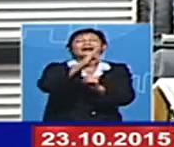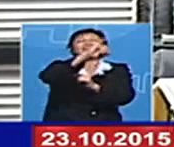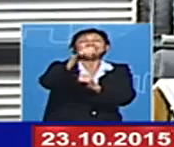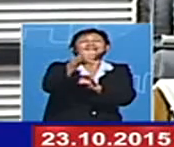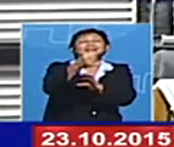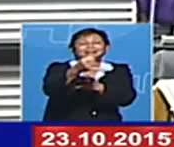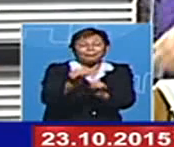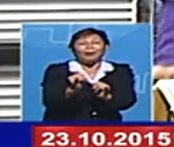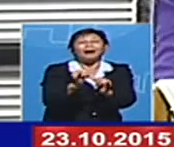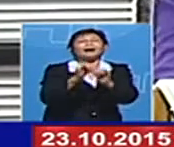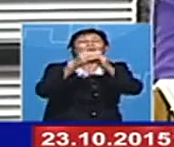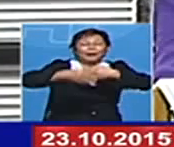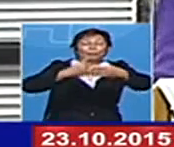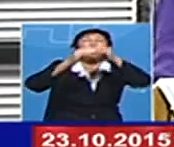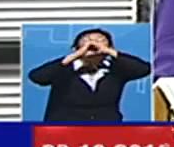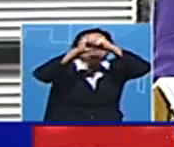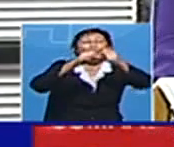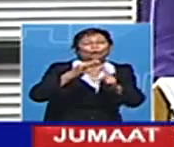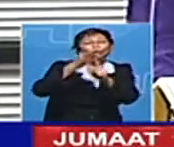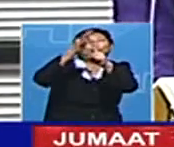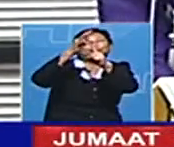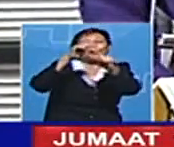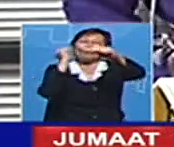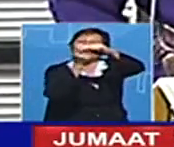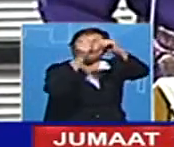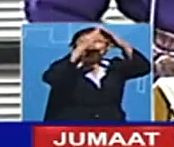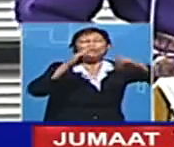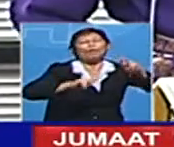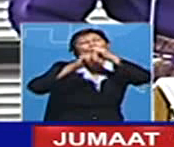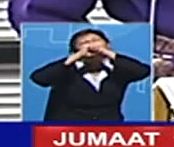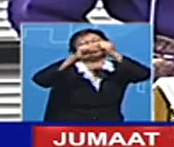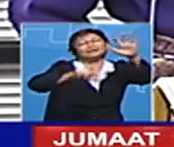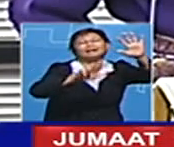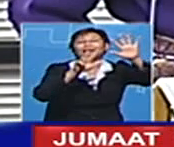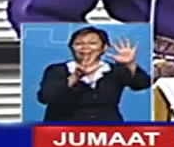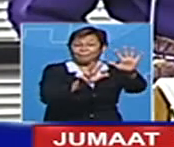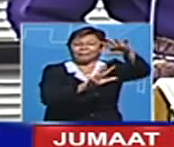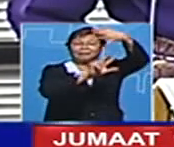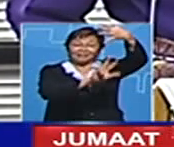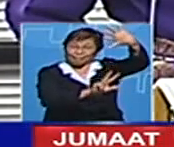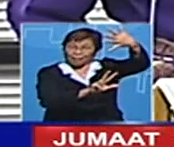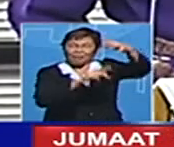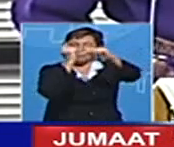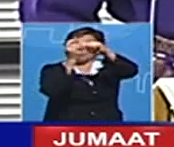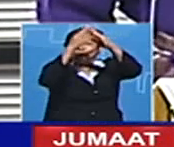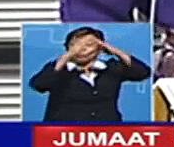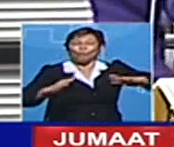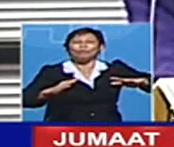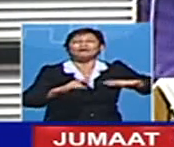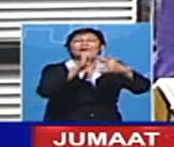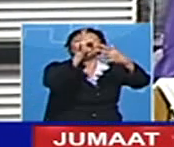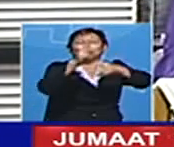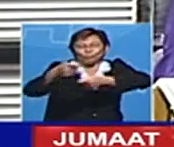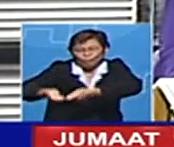asli khusus untuk pembinaan rumah masyarakat orang asli Kelapan membina rumah untuk jis kedua